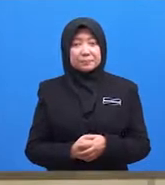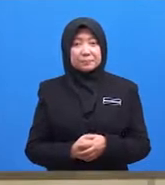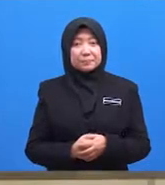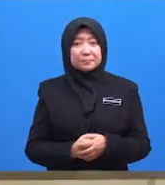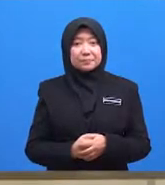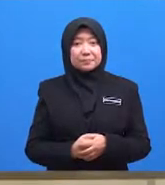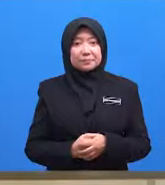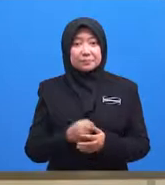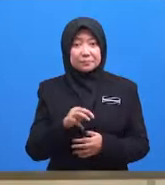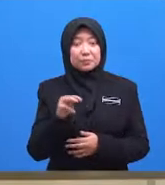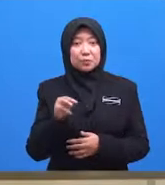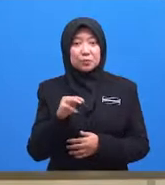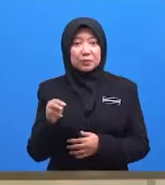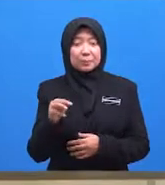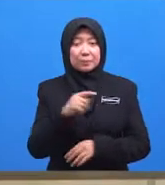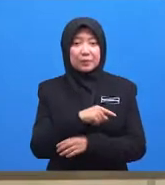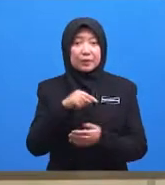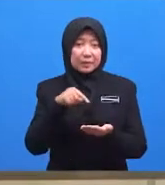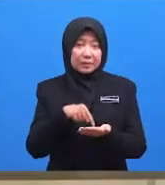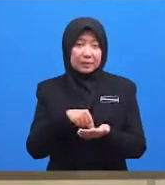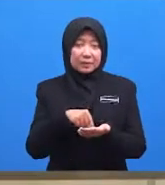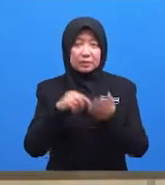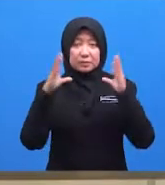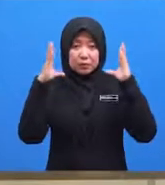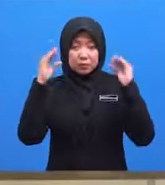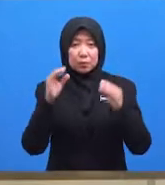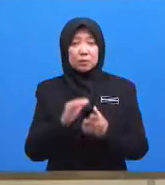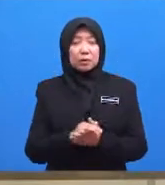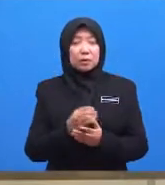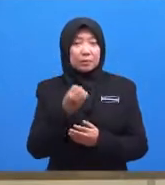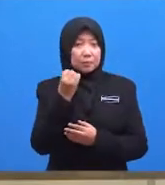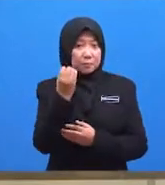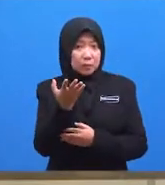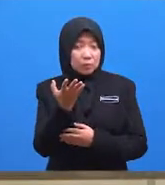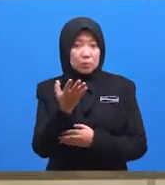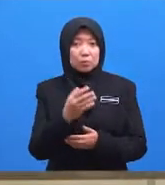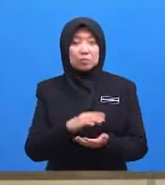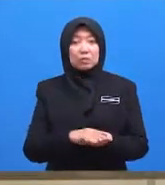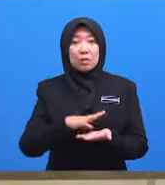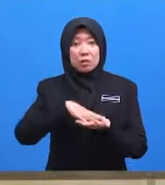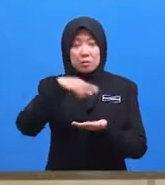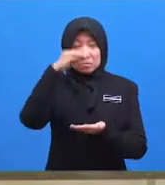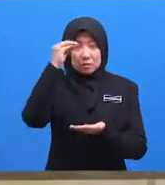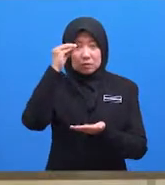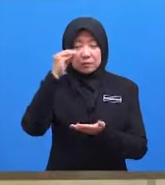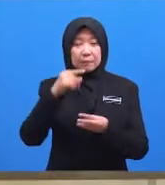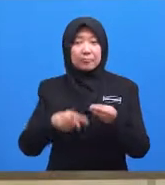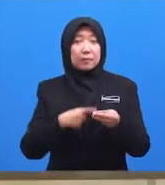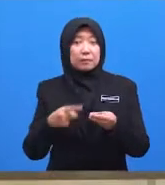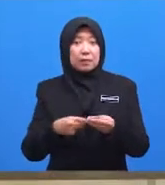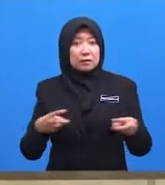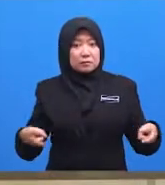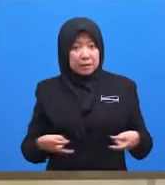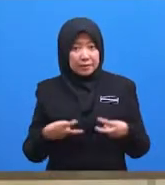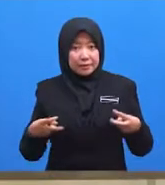Baiklah murid-murid, pada hari ini cikgu akan tekankan pembelajaran mengenai salad